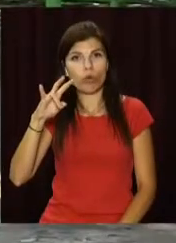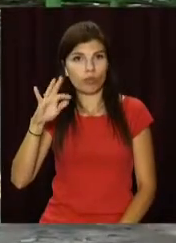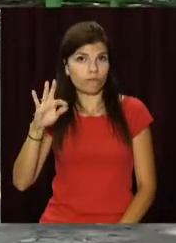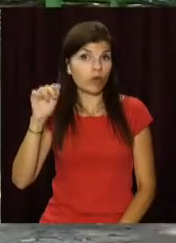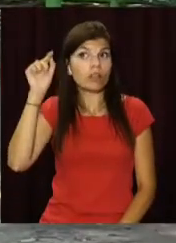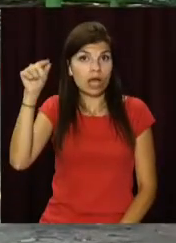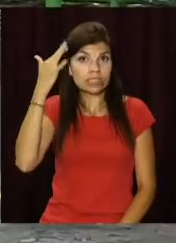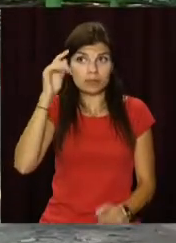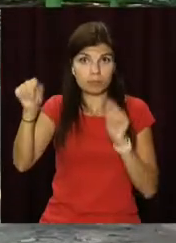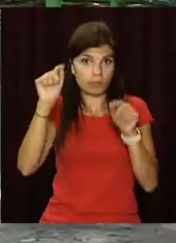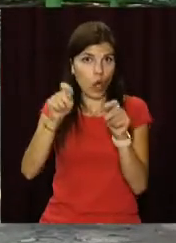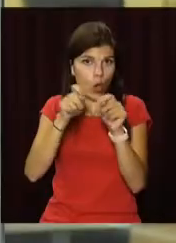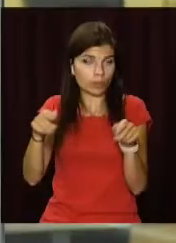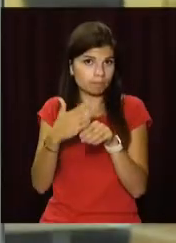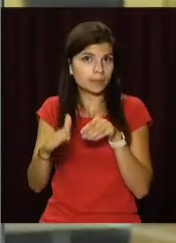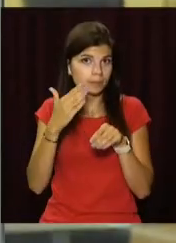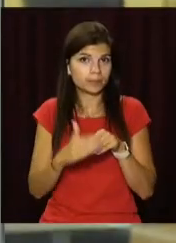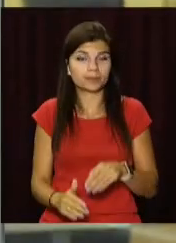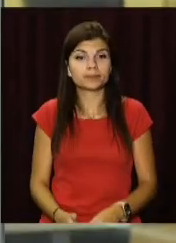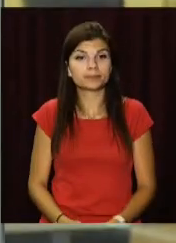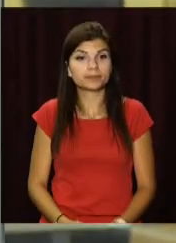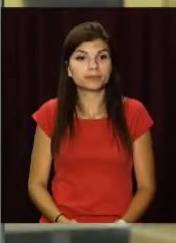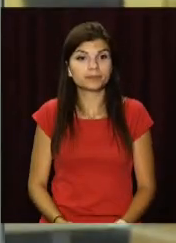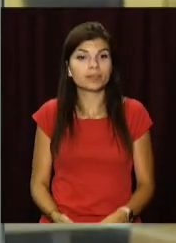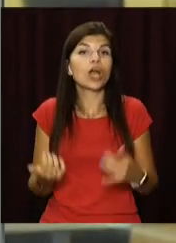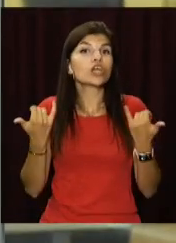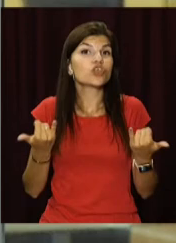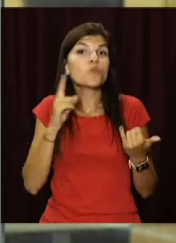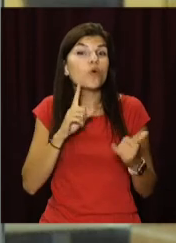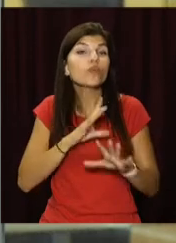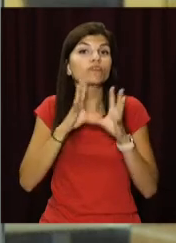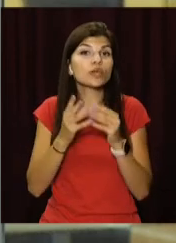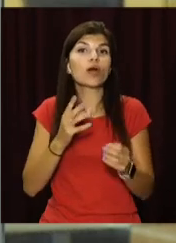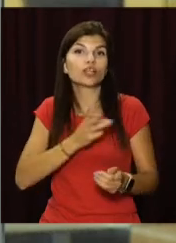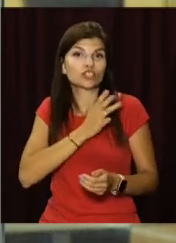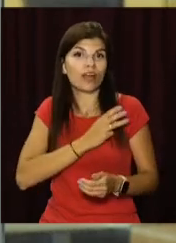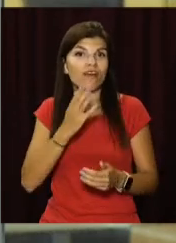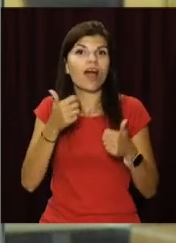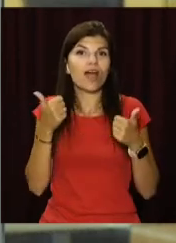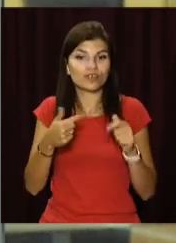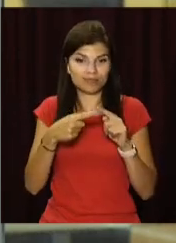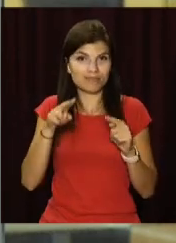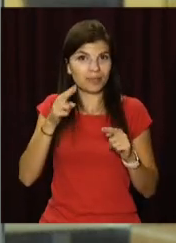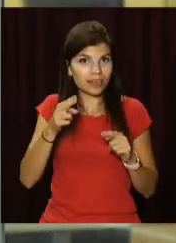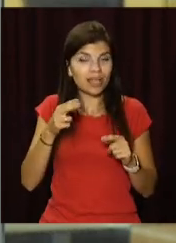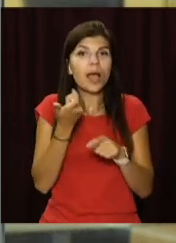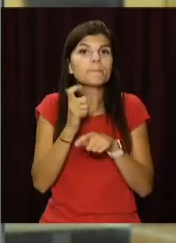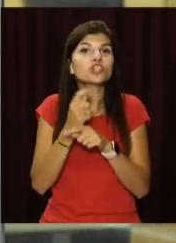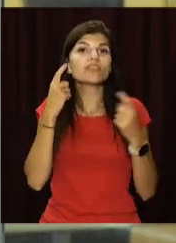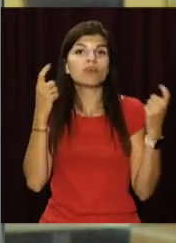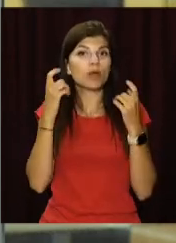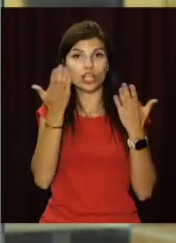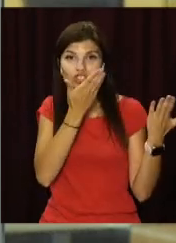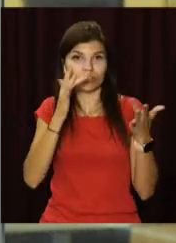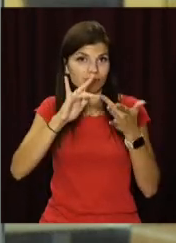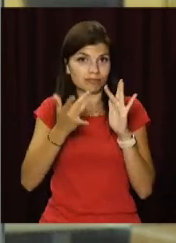Данило Мага, Open News, телеканал «Відкритий». На цьому у мене все. Бажаю гарної вам та продуктивної п'ятниці. Більше інформації